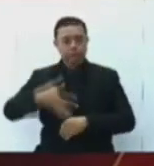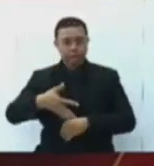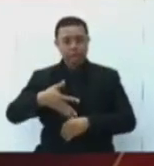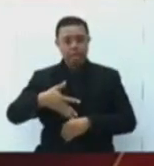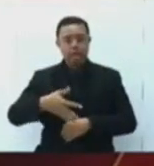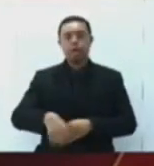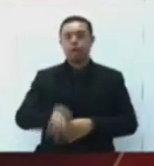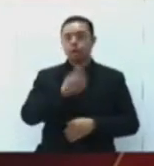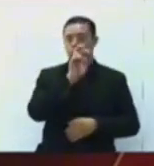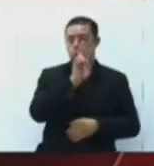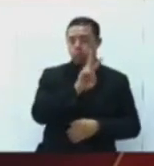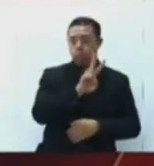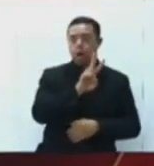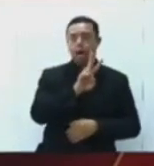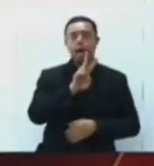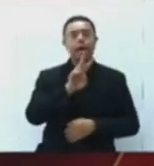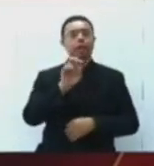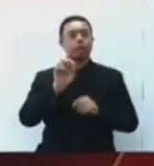96.